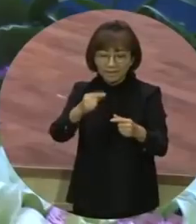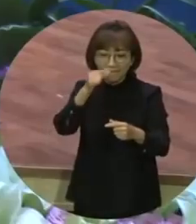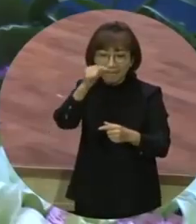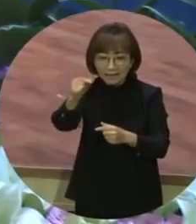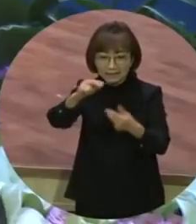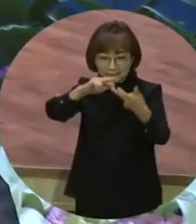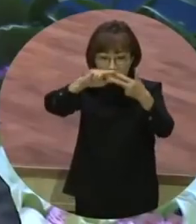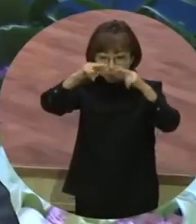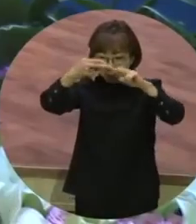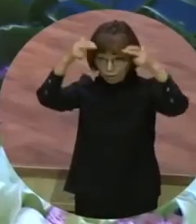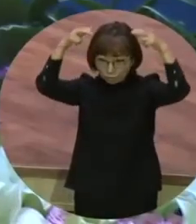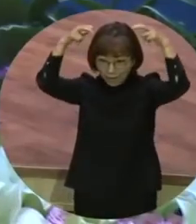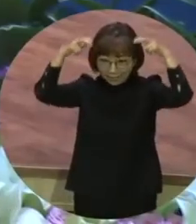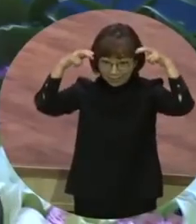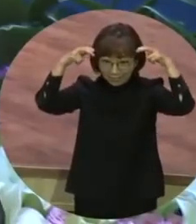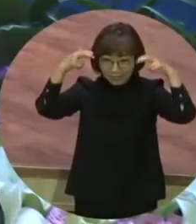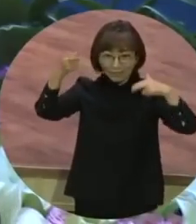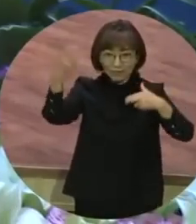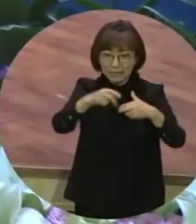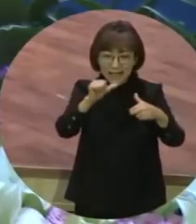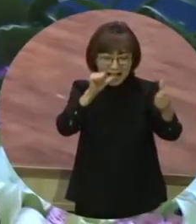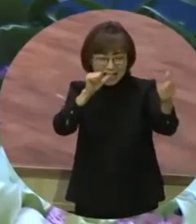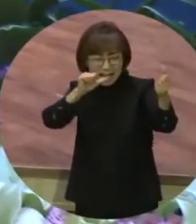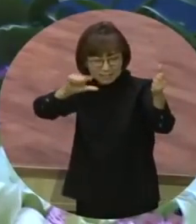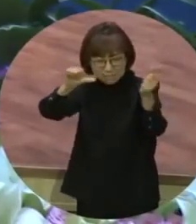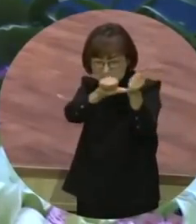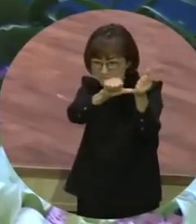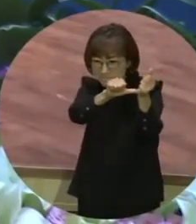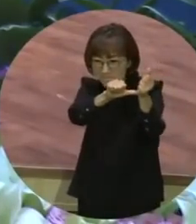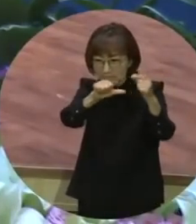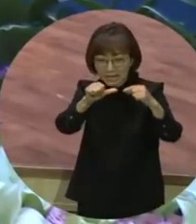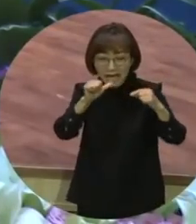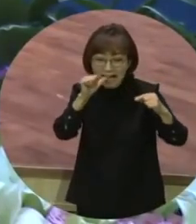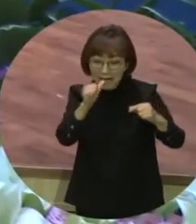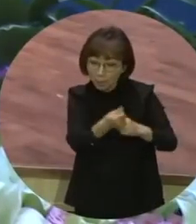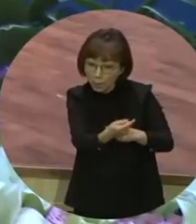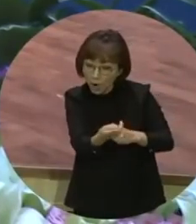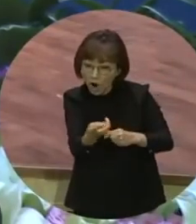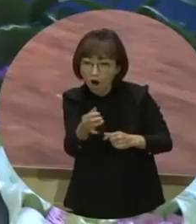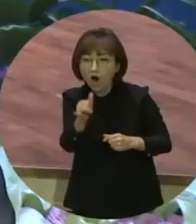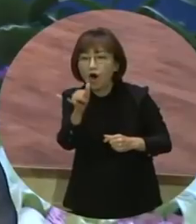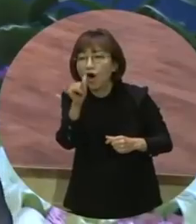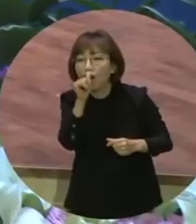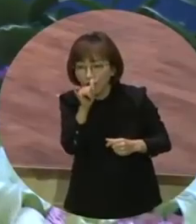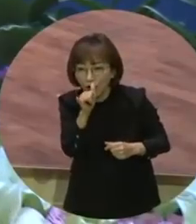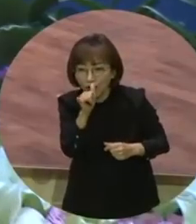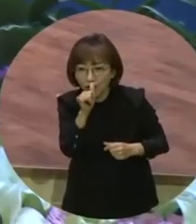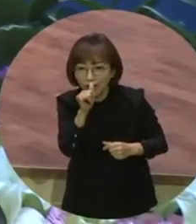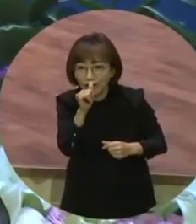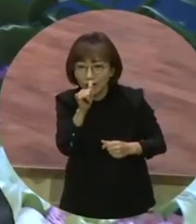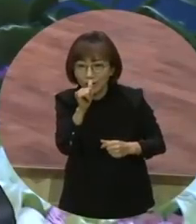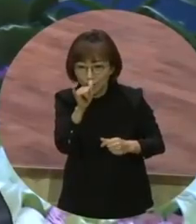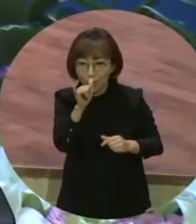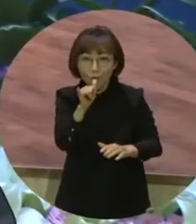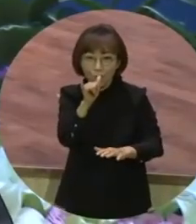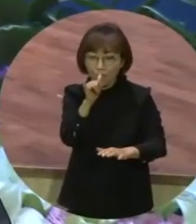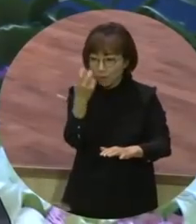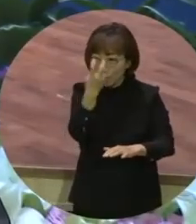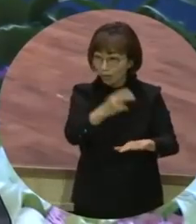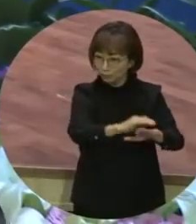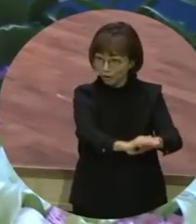양손 양발의 대못을 박혔던 못 중에 일부분, 그런 것들이 다 있었는데,